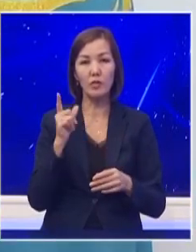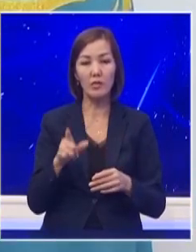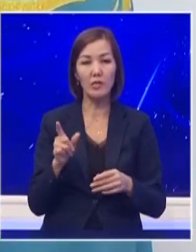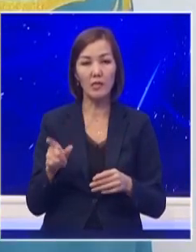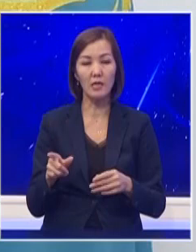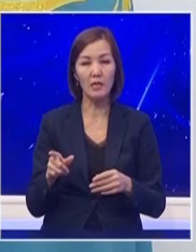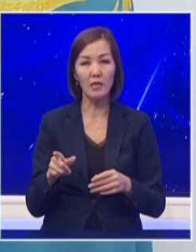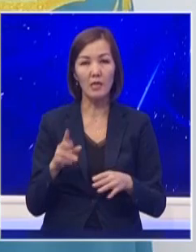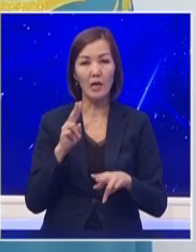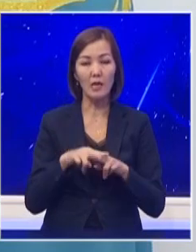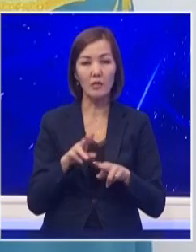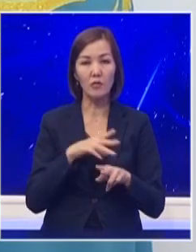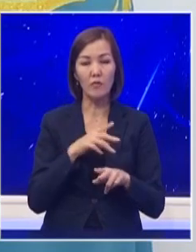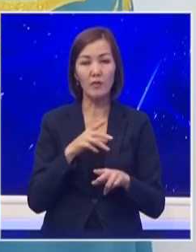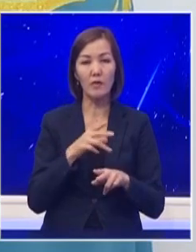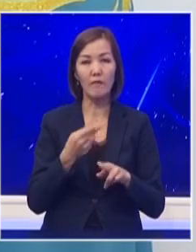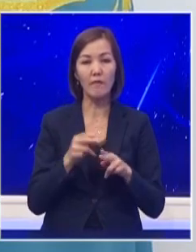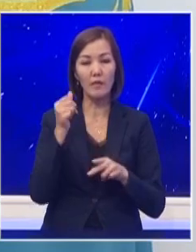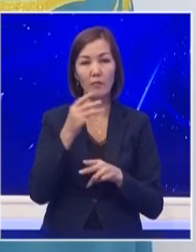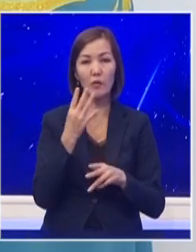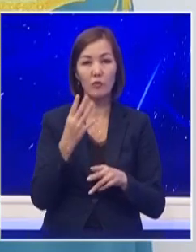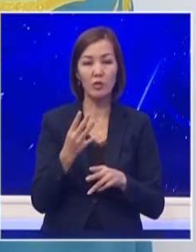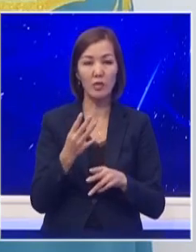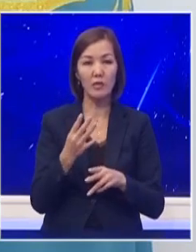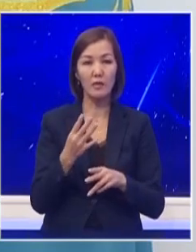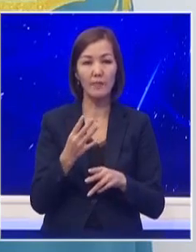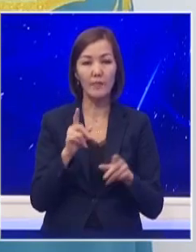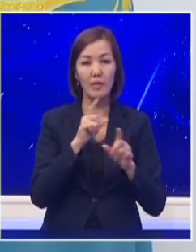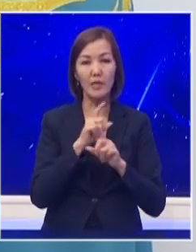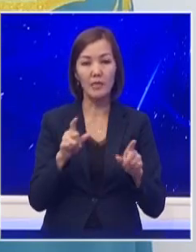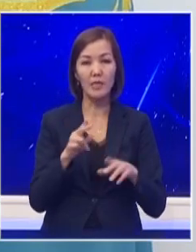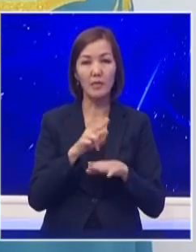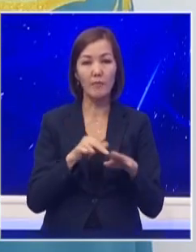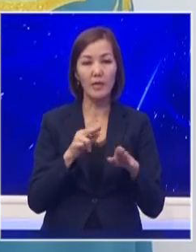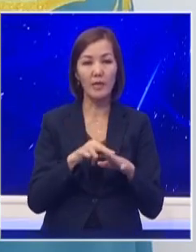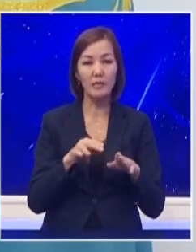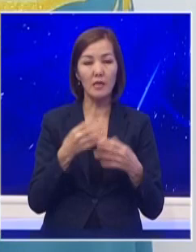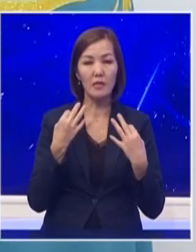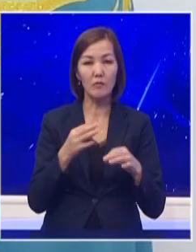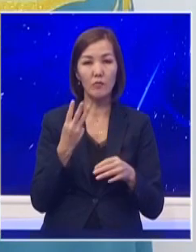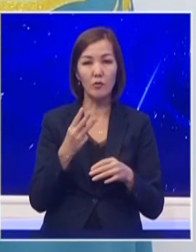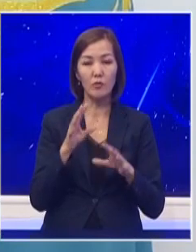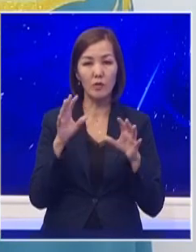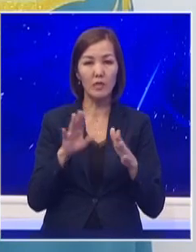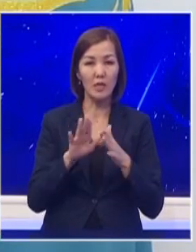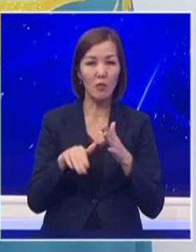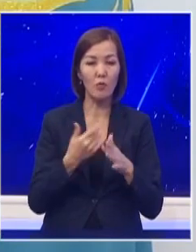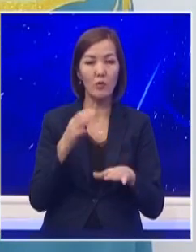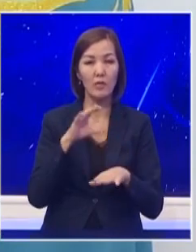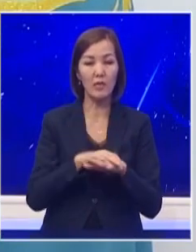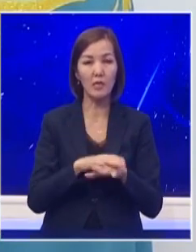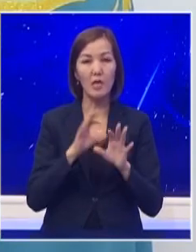необоснованно арестованных лица в этом году Четверо из здания отдела полиции освобождено трое незаконно задержанных